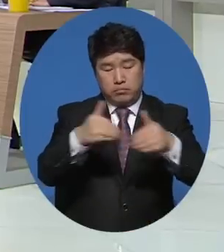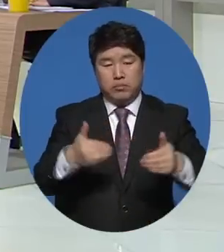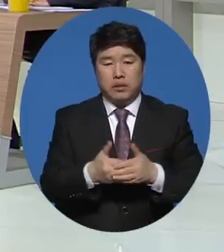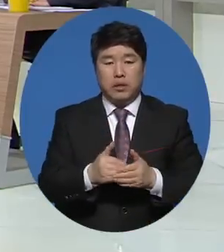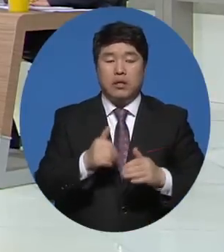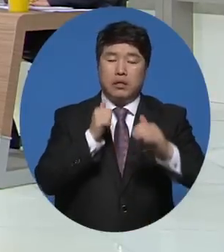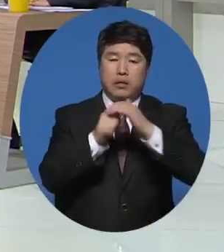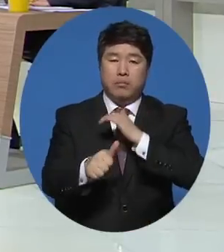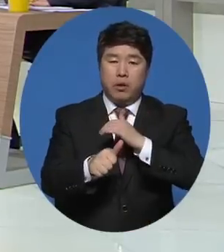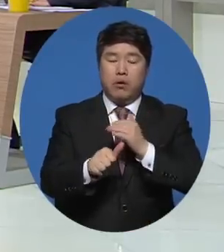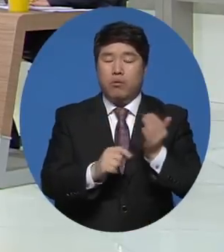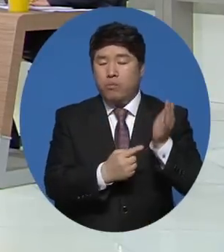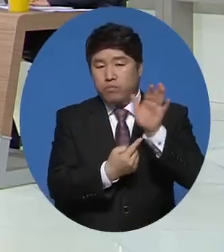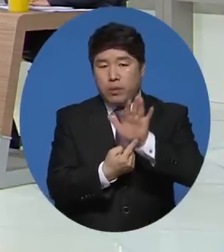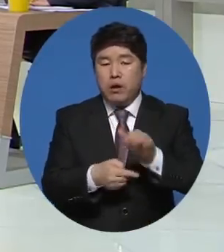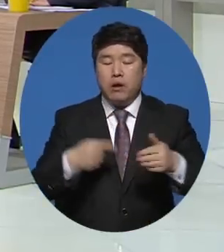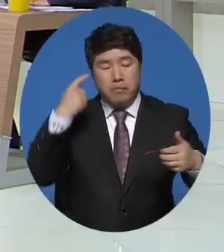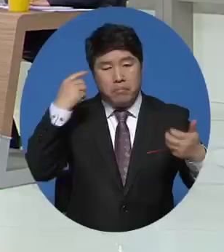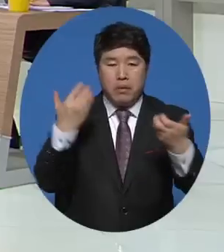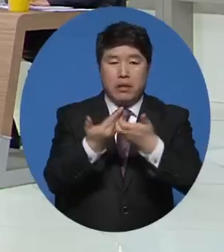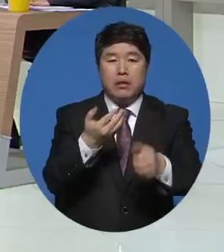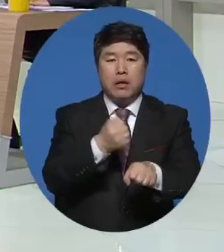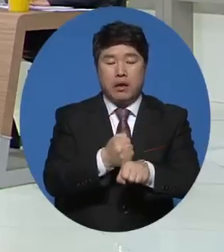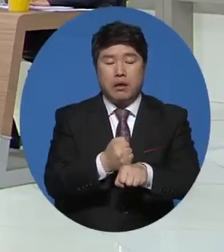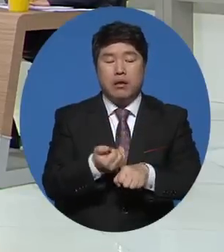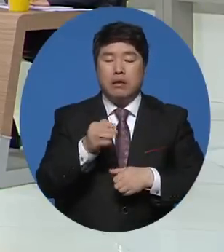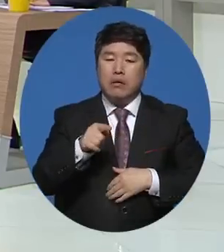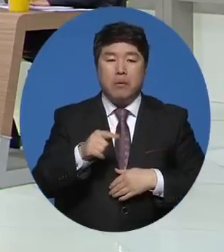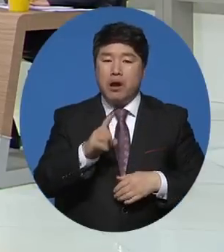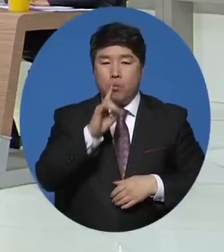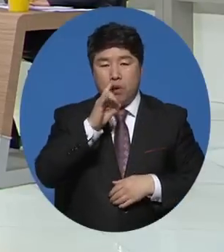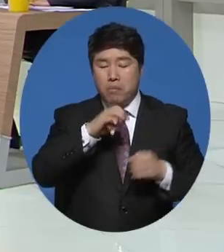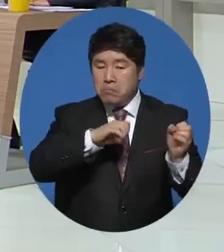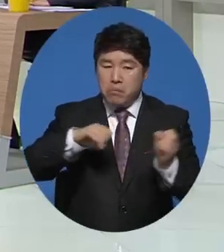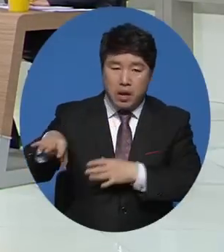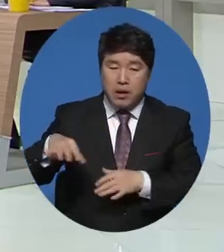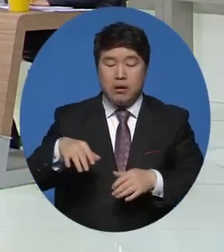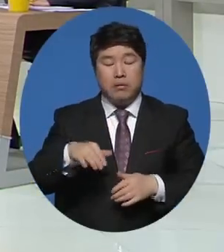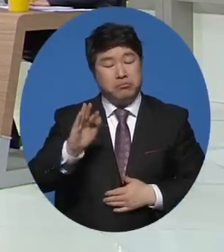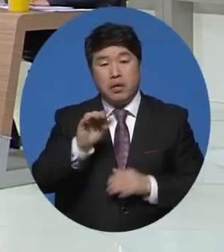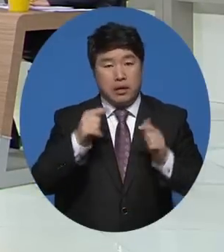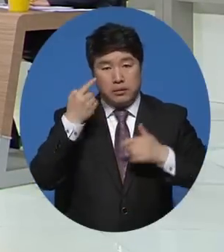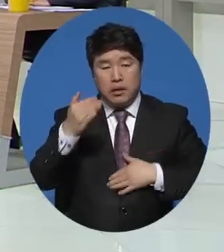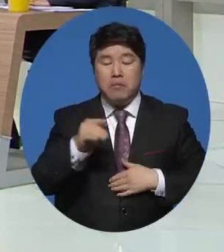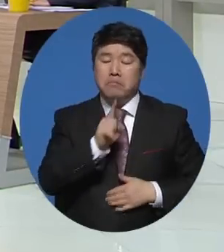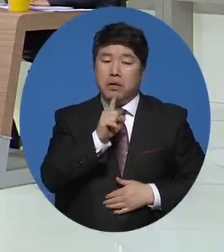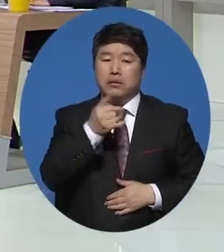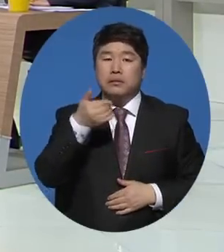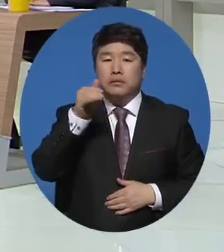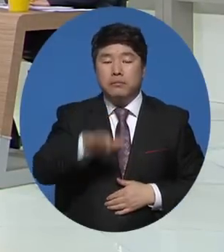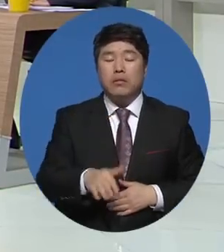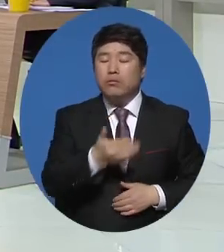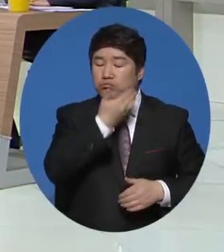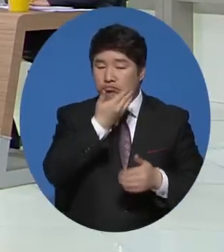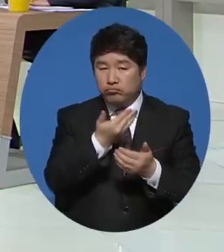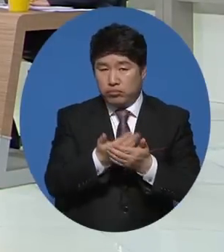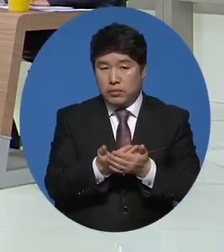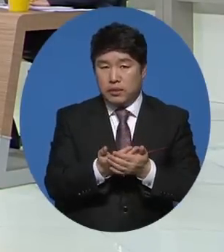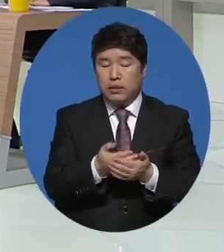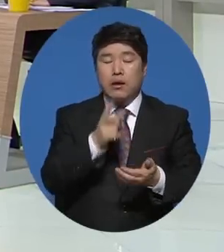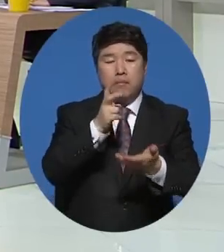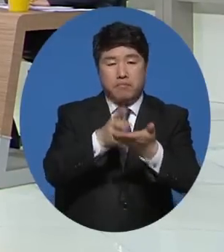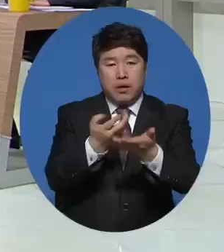반대를 표명하면서 이게 뭐 폐기 수순에 들어간게 아니냐 이런 뭐 예측이 나오기도 합니다만 중요한 것은